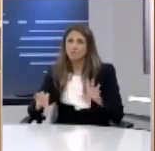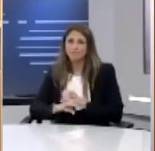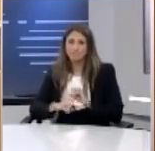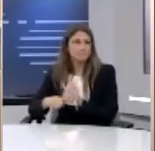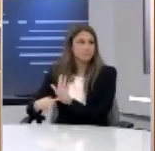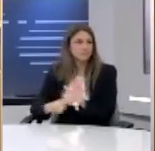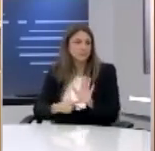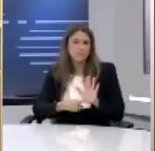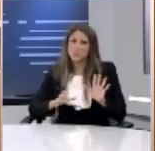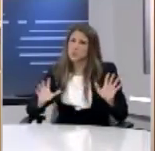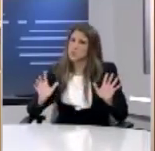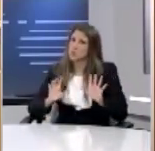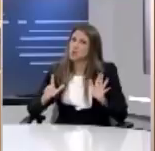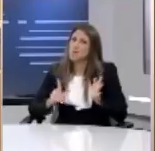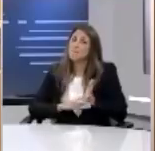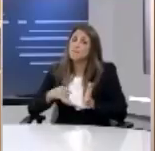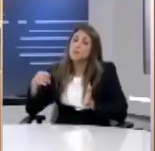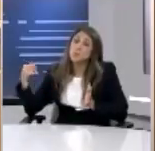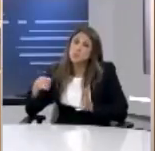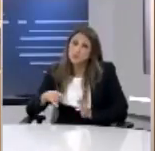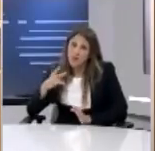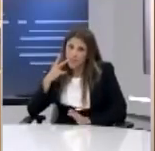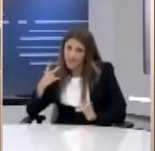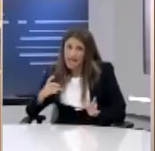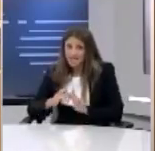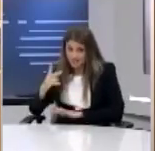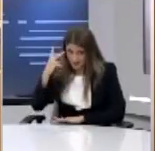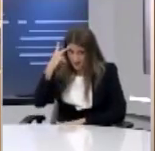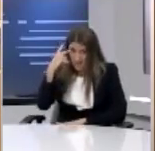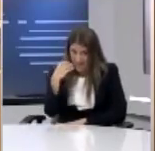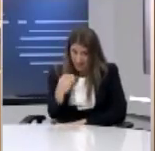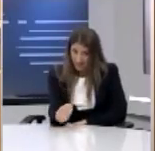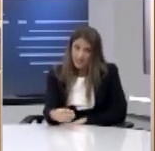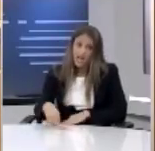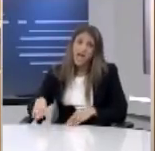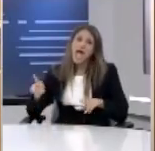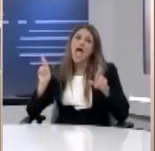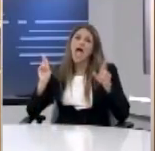το καταλάβετε αυτό, ελπίζω να μπορέσετε να λάβετε και τα απαραίτητα